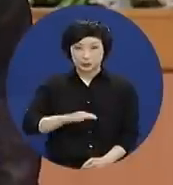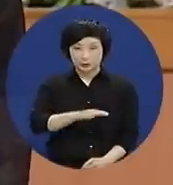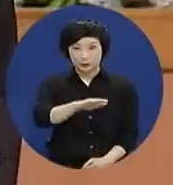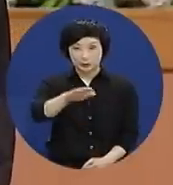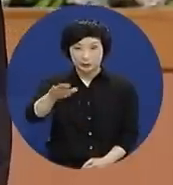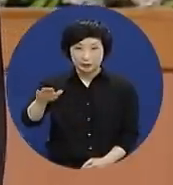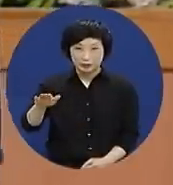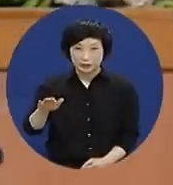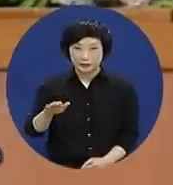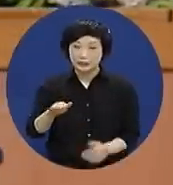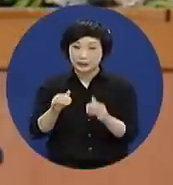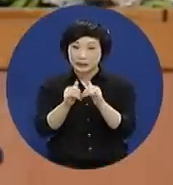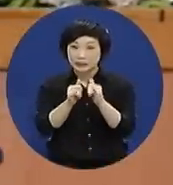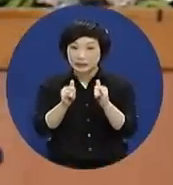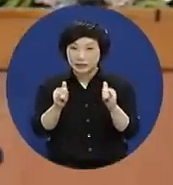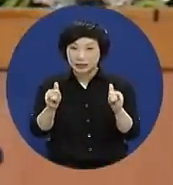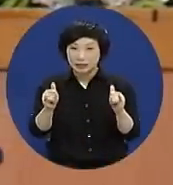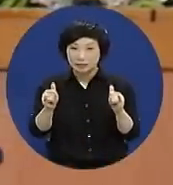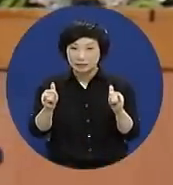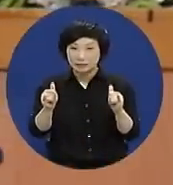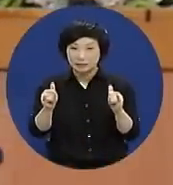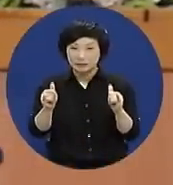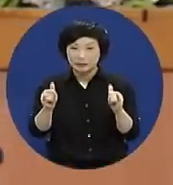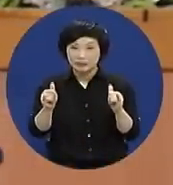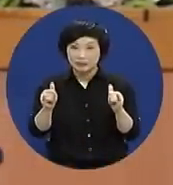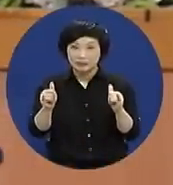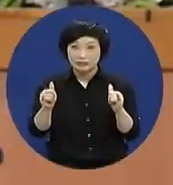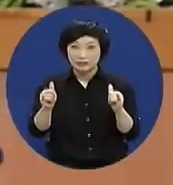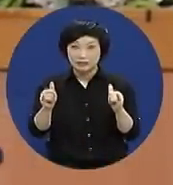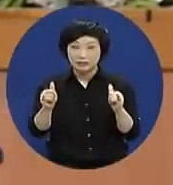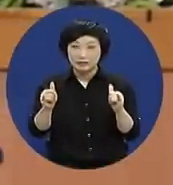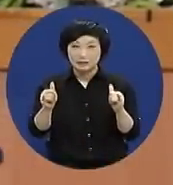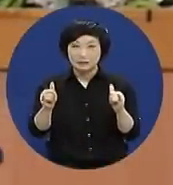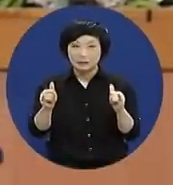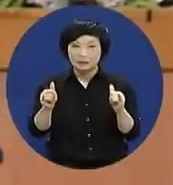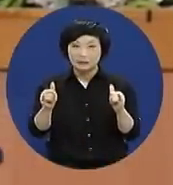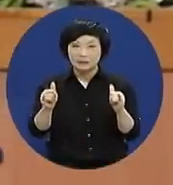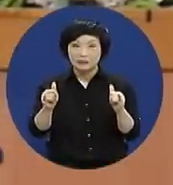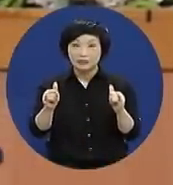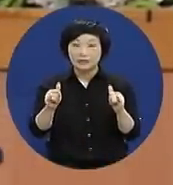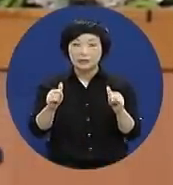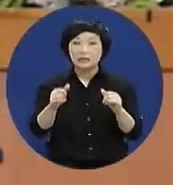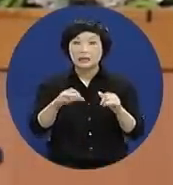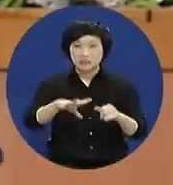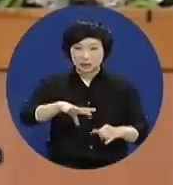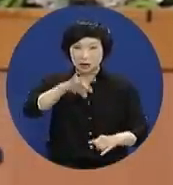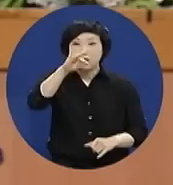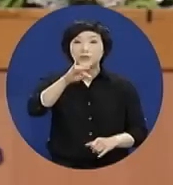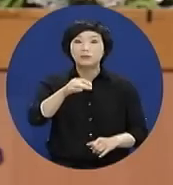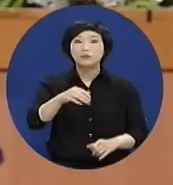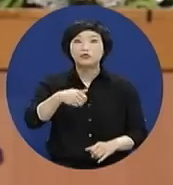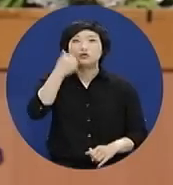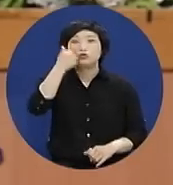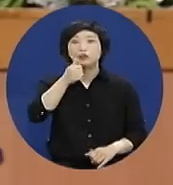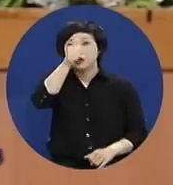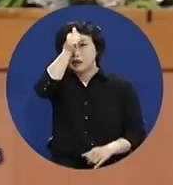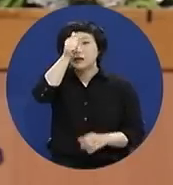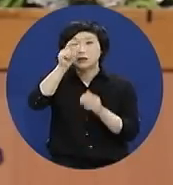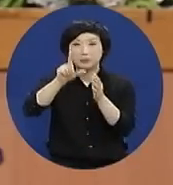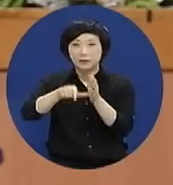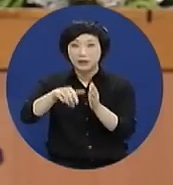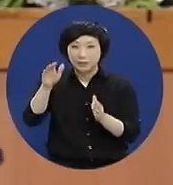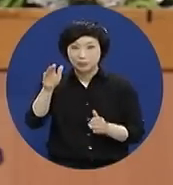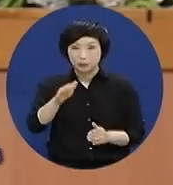ます今日の聖書箇所は私たち人間は人間の戦場アダムの